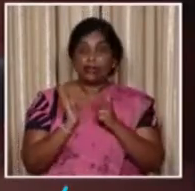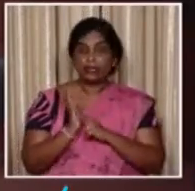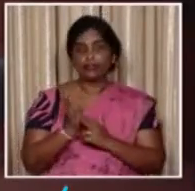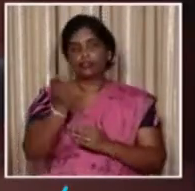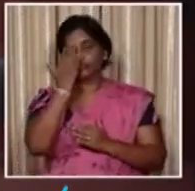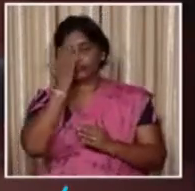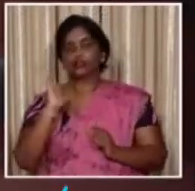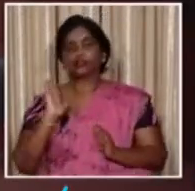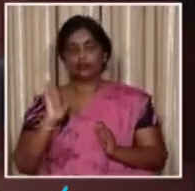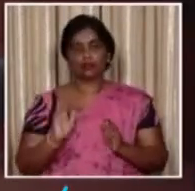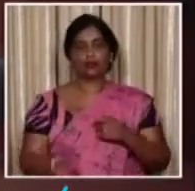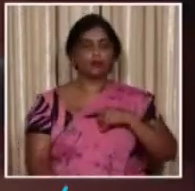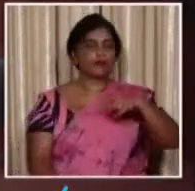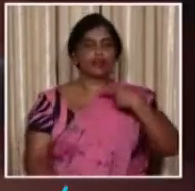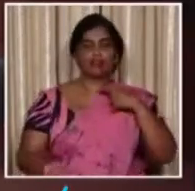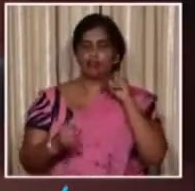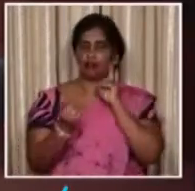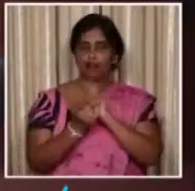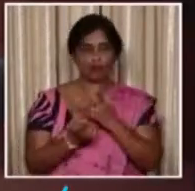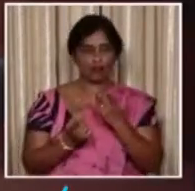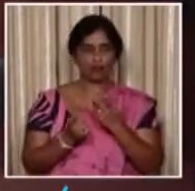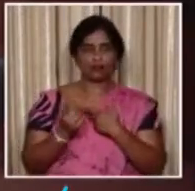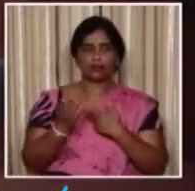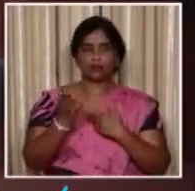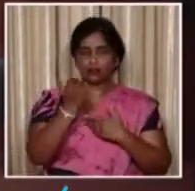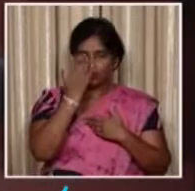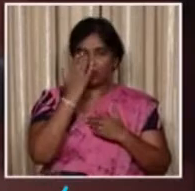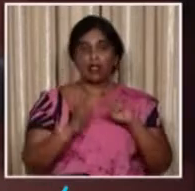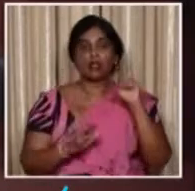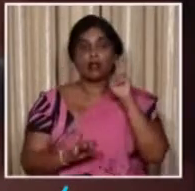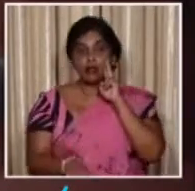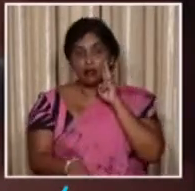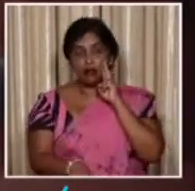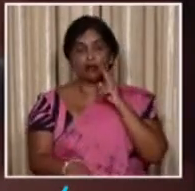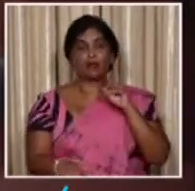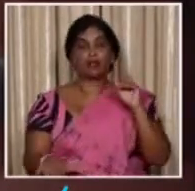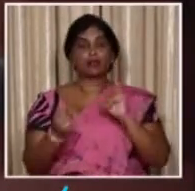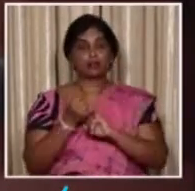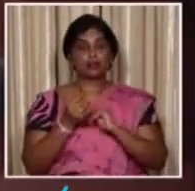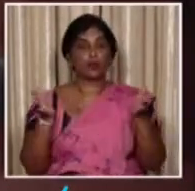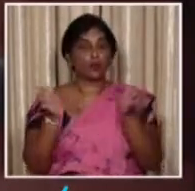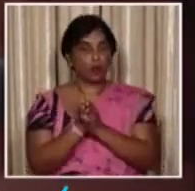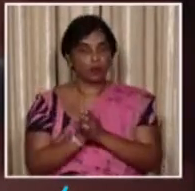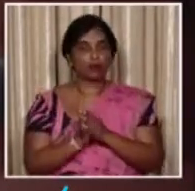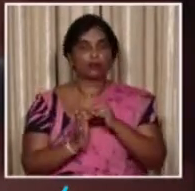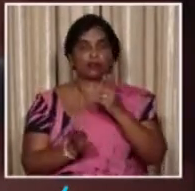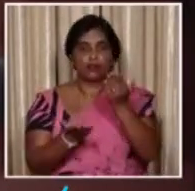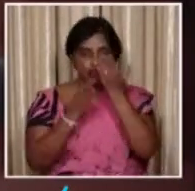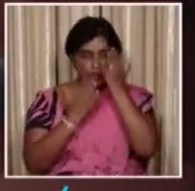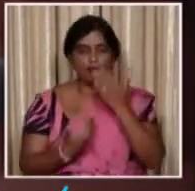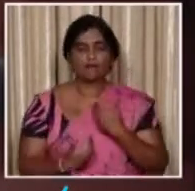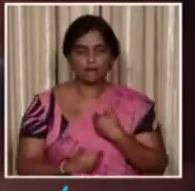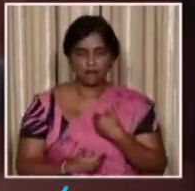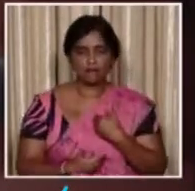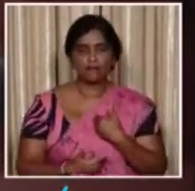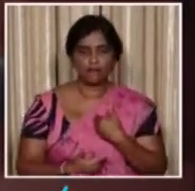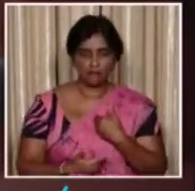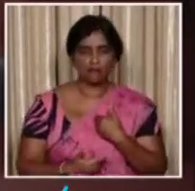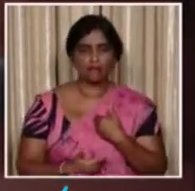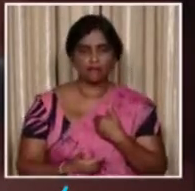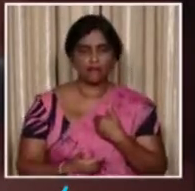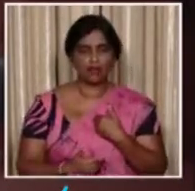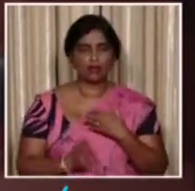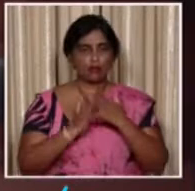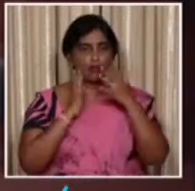හැර මම වෙන කිසිම අවස්ථාවක් දැකලා මම සම්මි දැකලා තියෙනවා රනිල් වික්‍රමසිංහ සාගර රත්නායත් එක්කට වාඩි වෙලා ඉන්න මම සම්මි දැකලා තියෙනවා හරිද ඔය